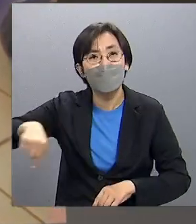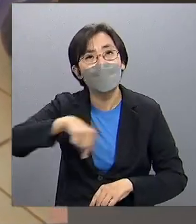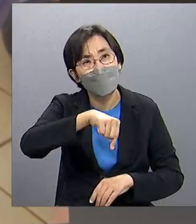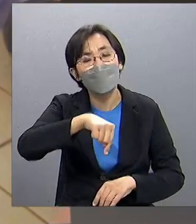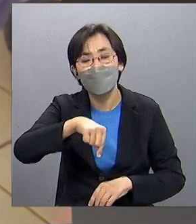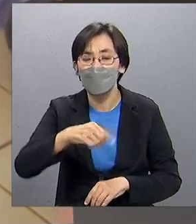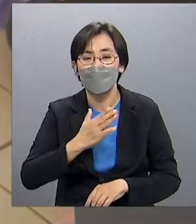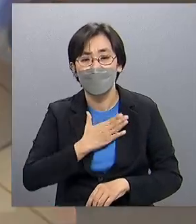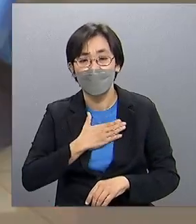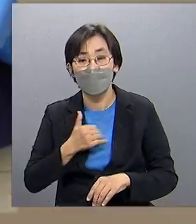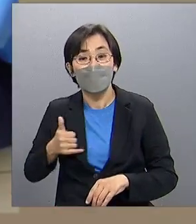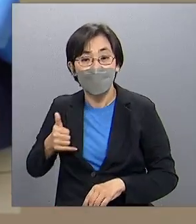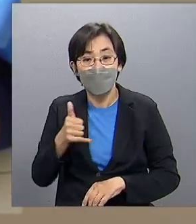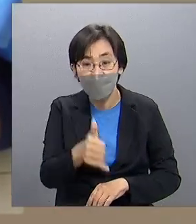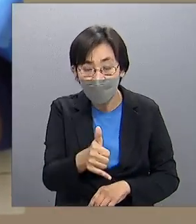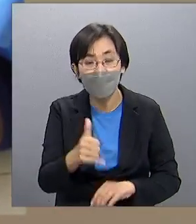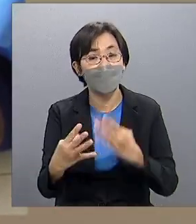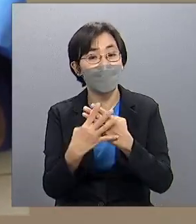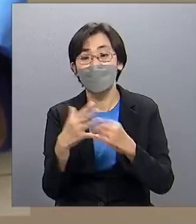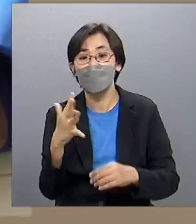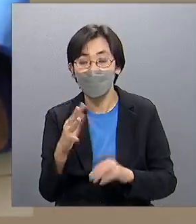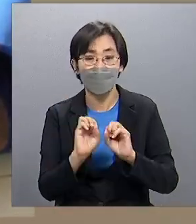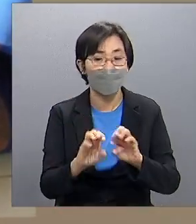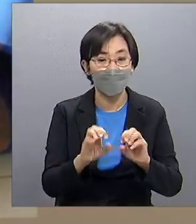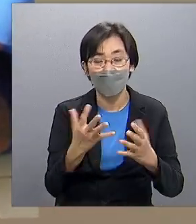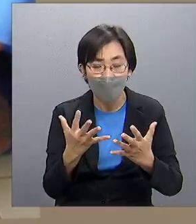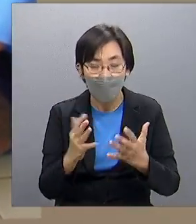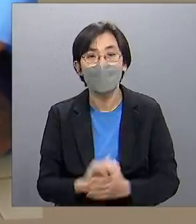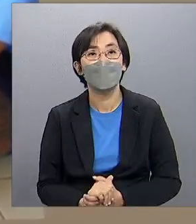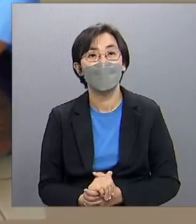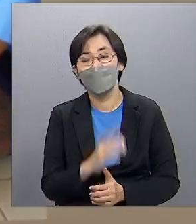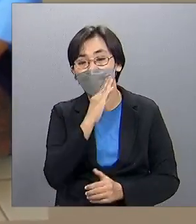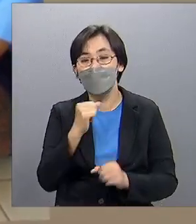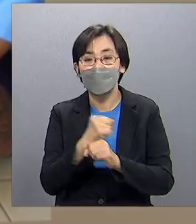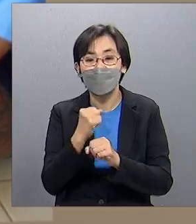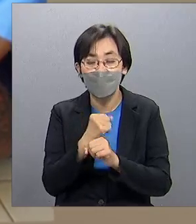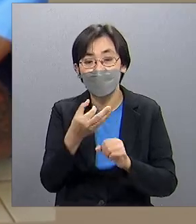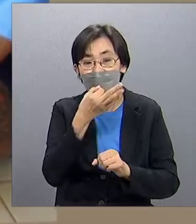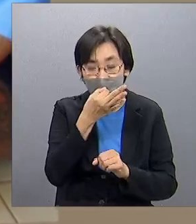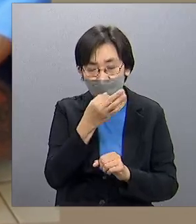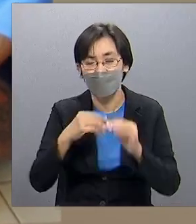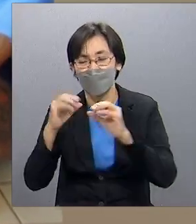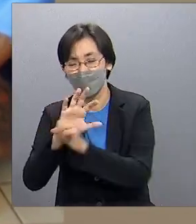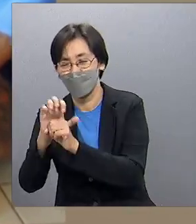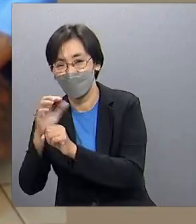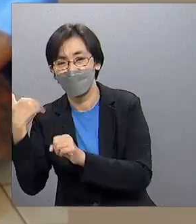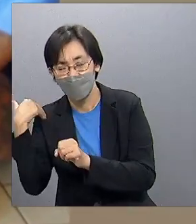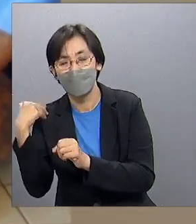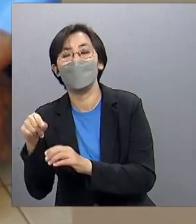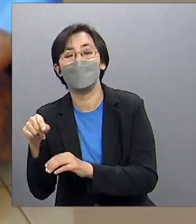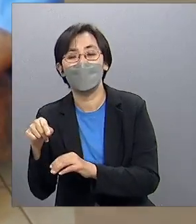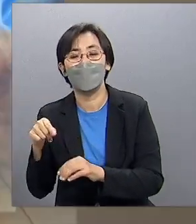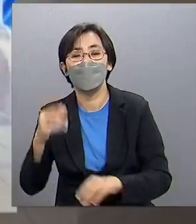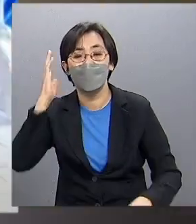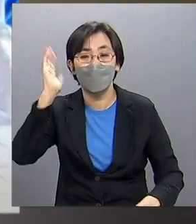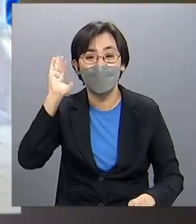ไปตลอดระยะเวลาที่มีโควิดแต่ว่าท่านผู้คุมนะค